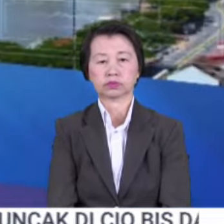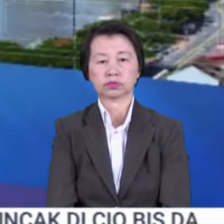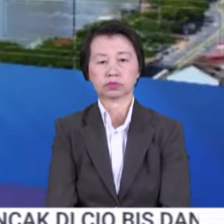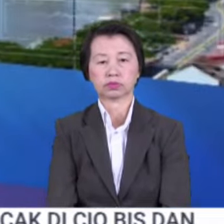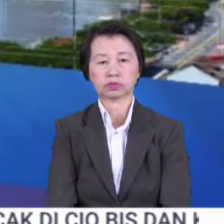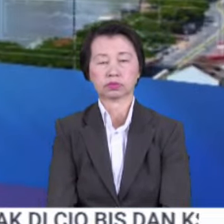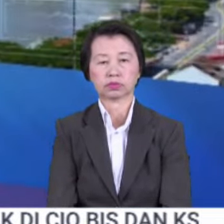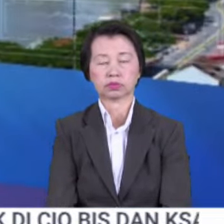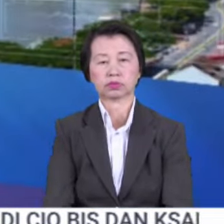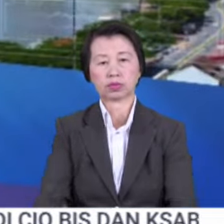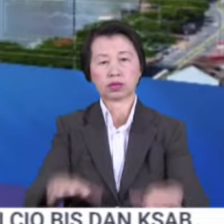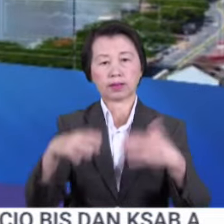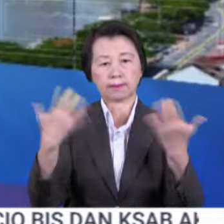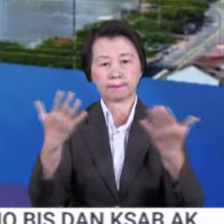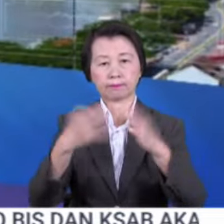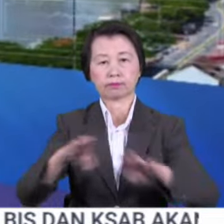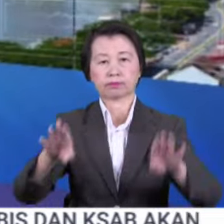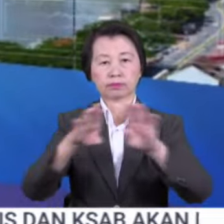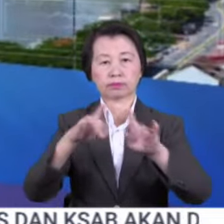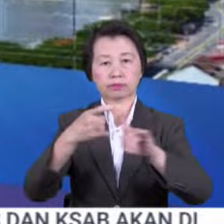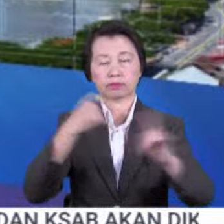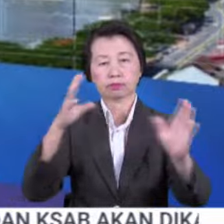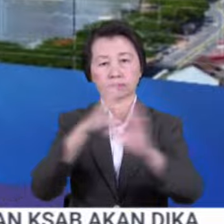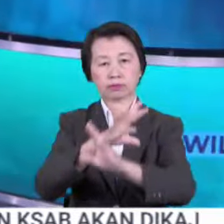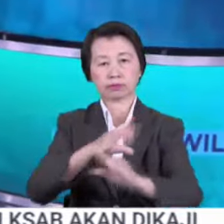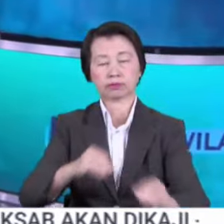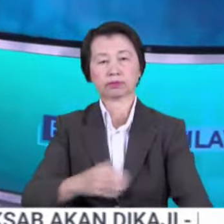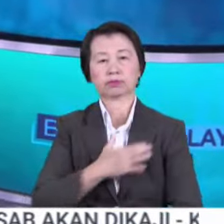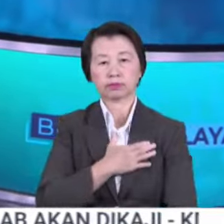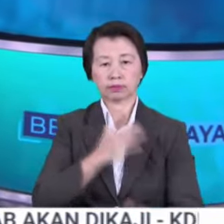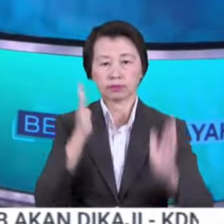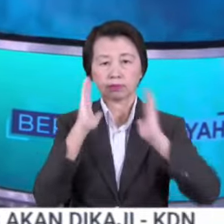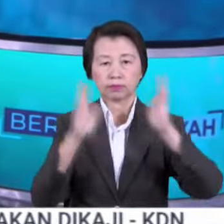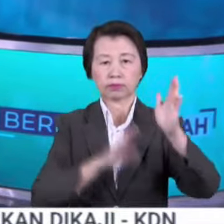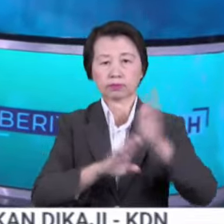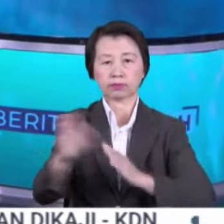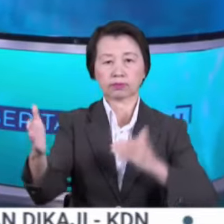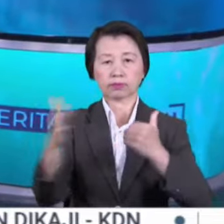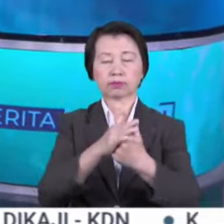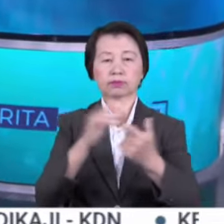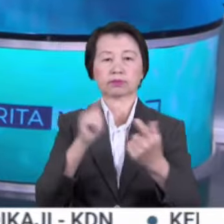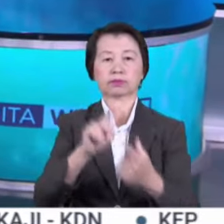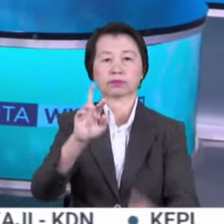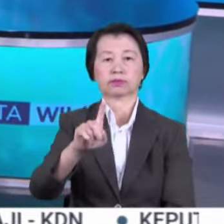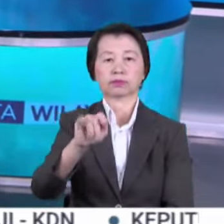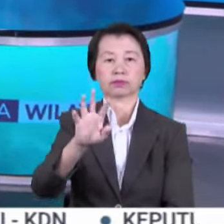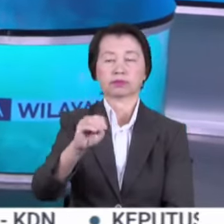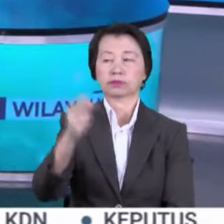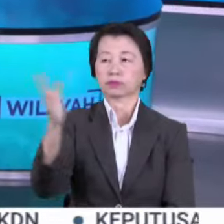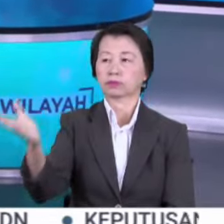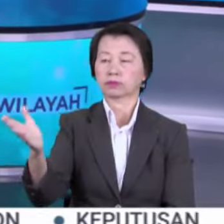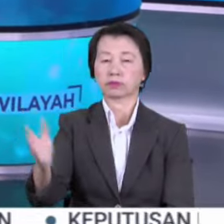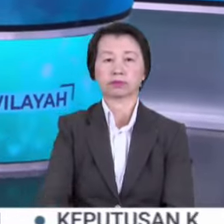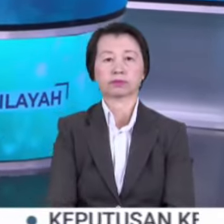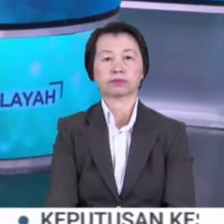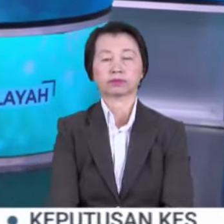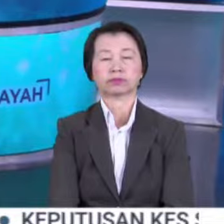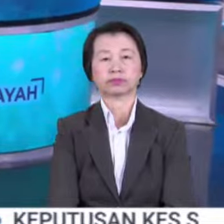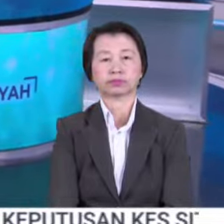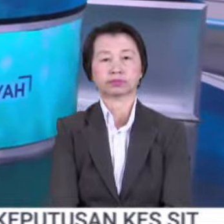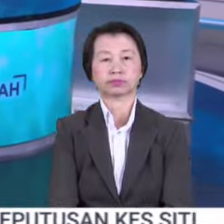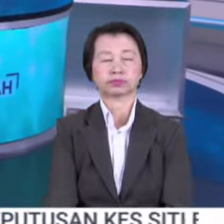perkongsian itu tadi mengakhiri berita dari Serawak Assalamualaikum Madani kita kembali bersama sahih di angkasa Puri